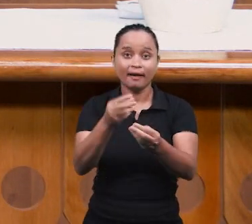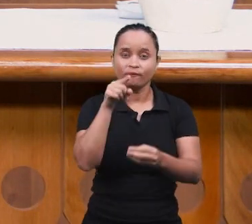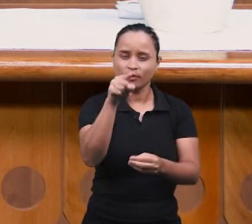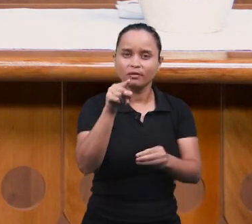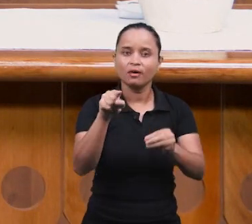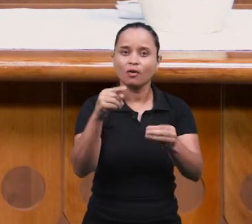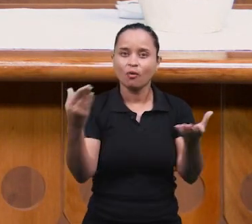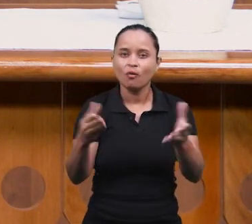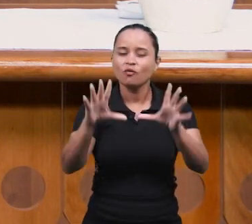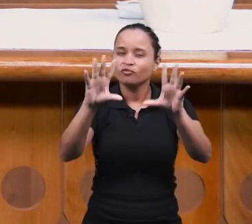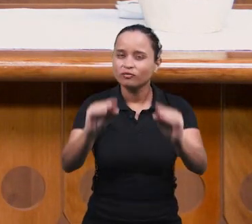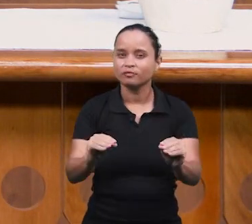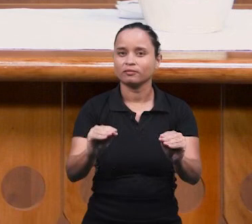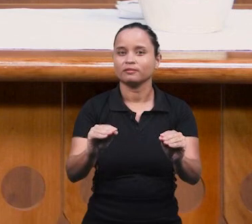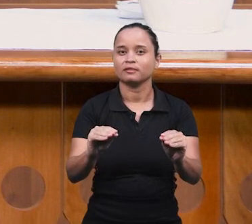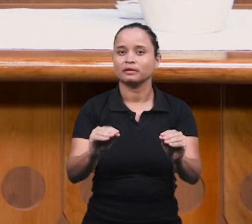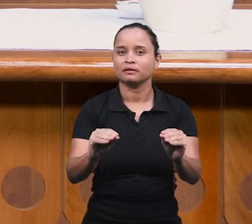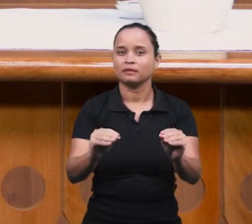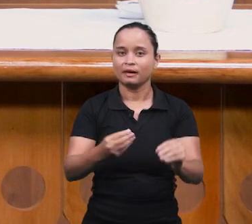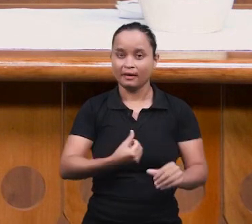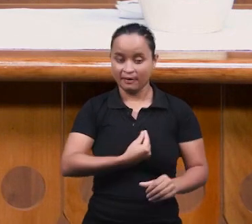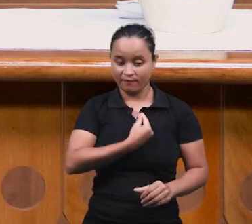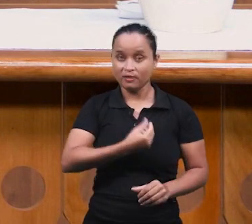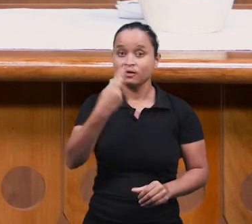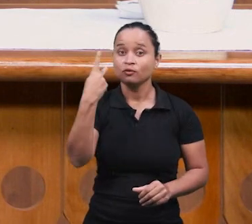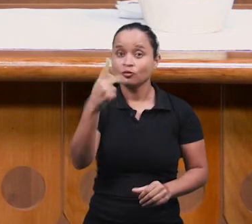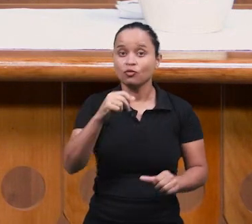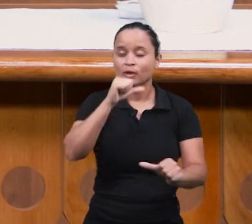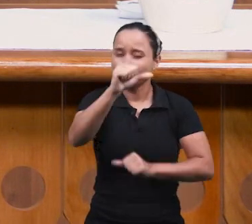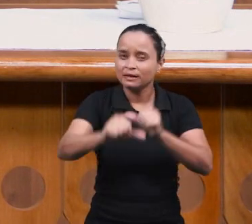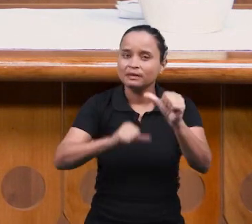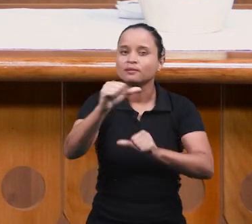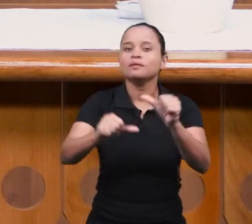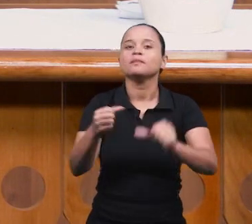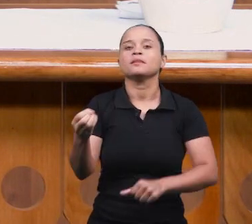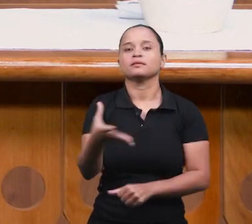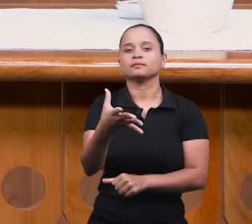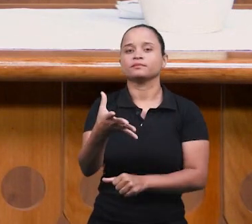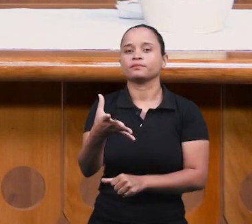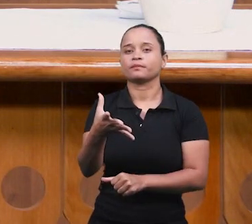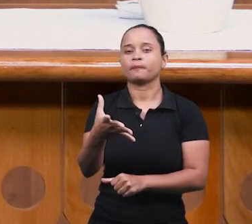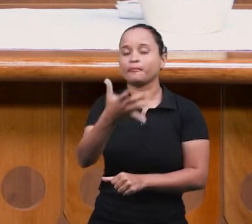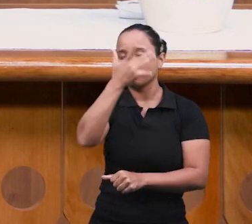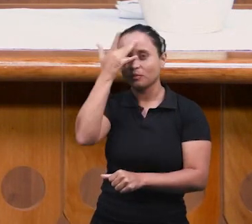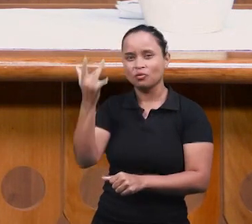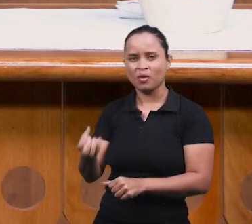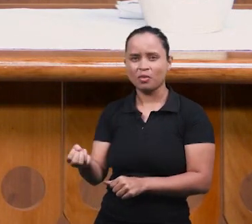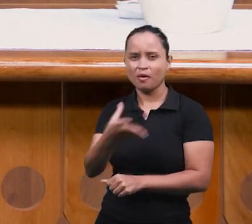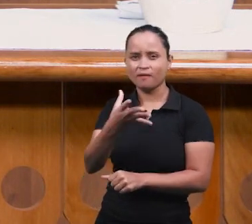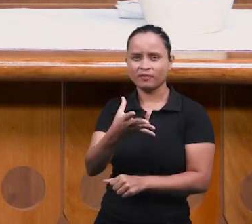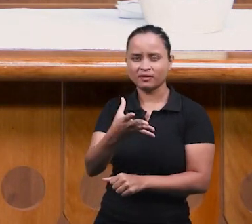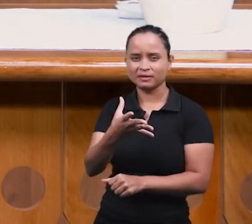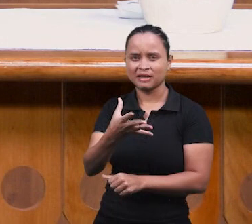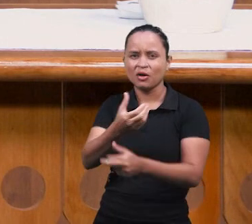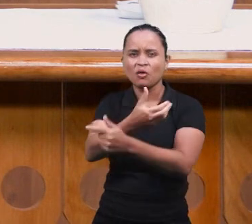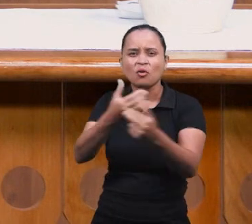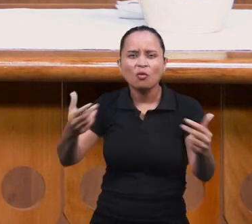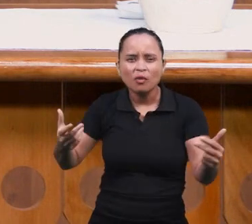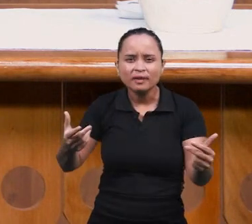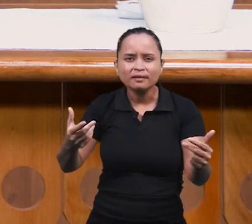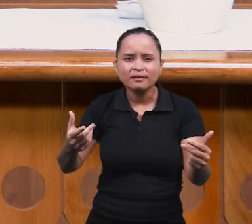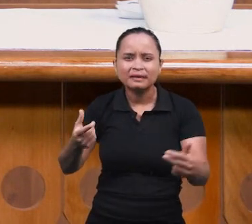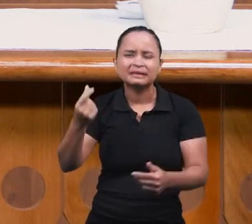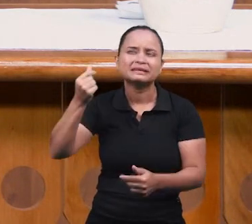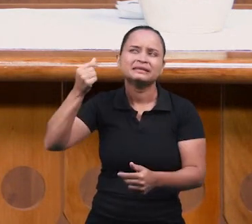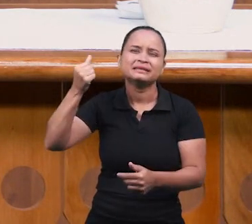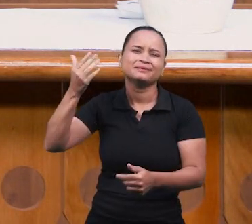Ne regardez pas derrière. Ne faites pas comme la femme de Lot. Nous savons que quand le Seigneur a